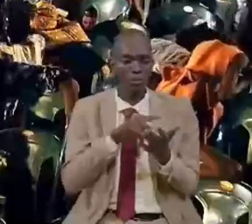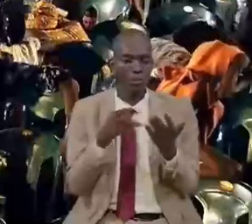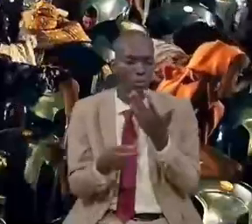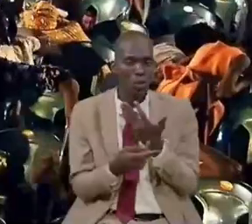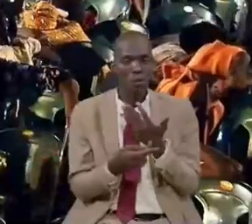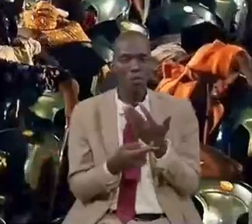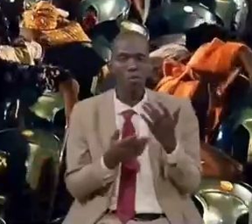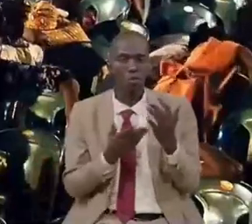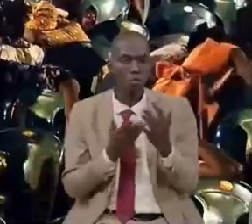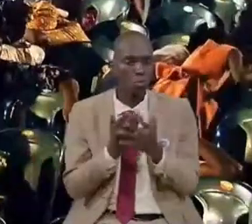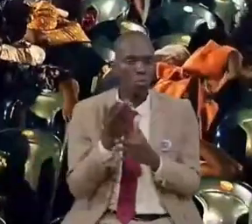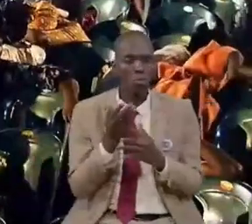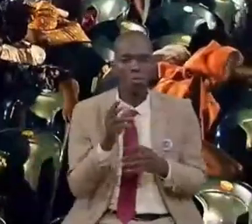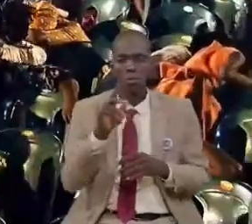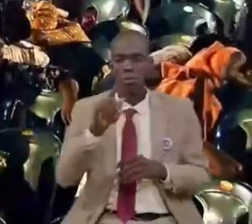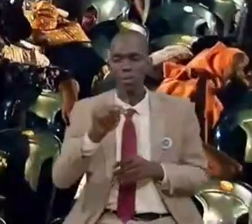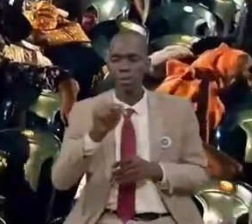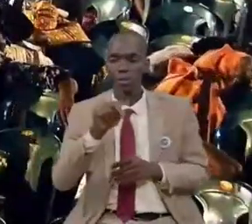la télé,